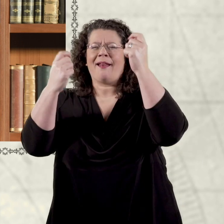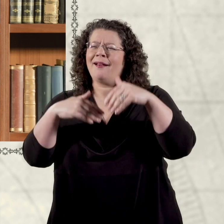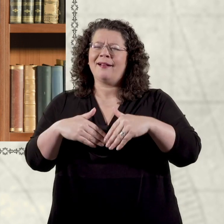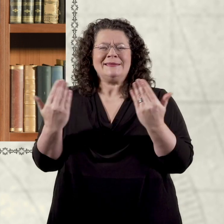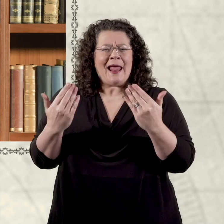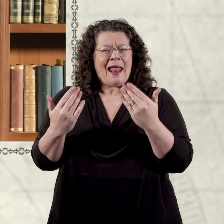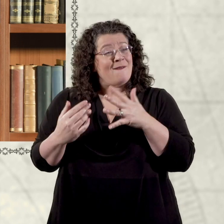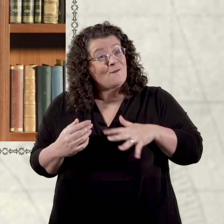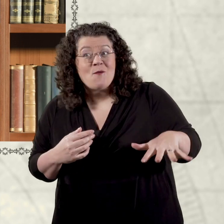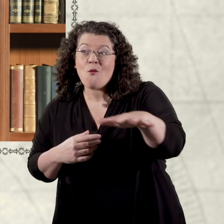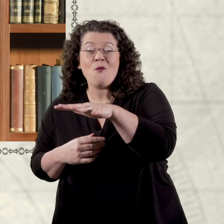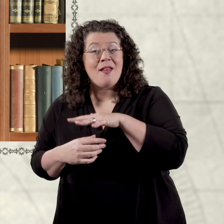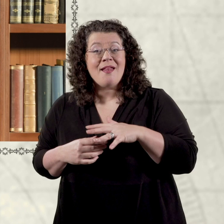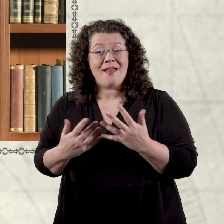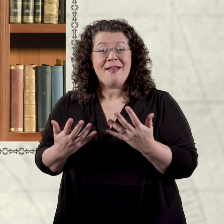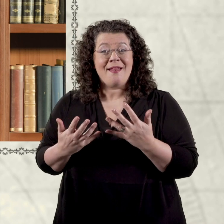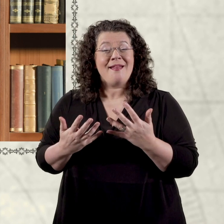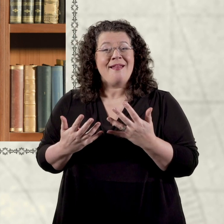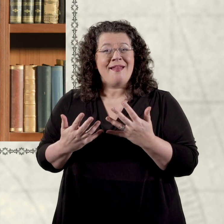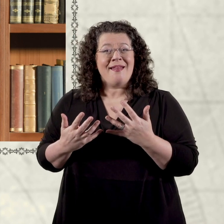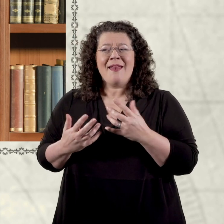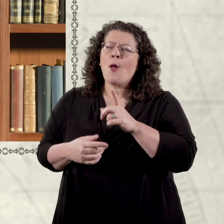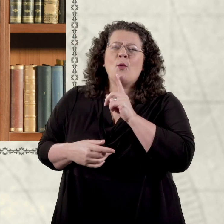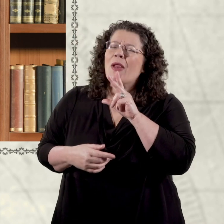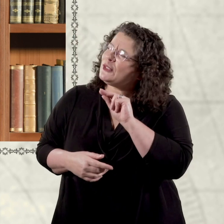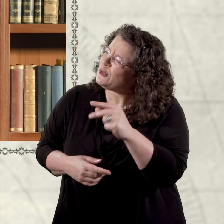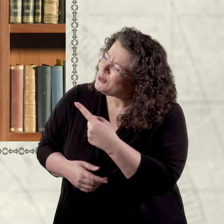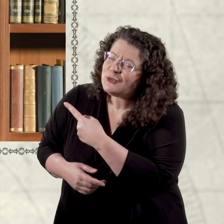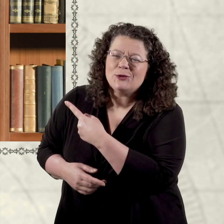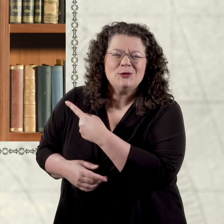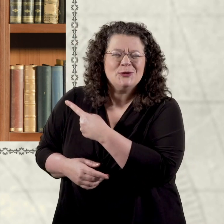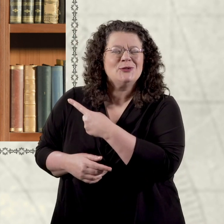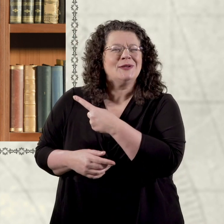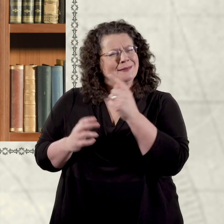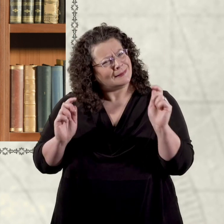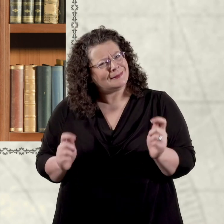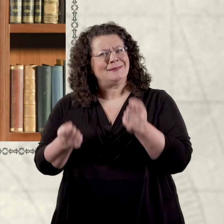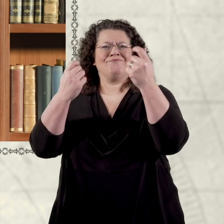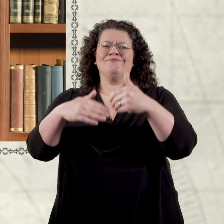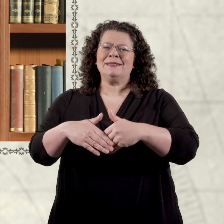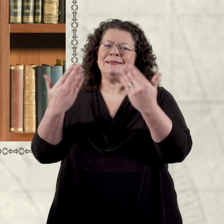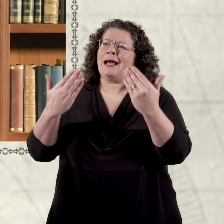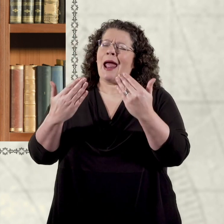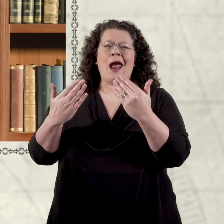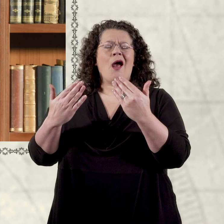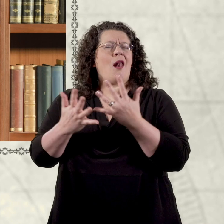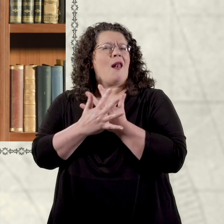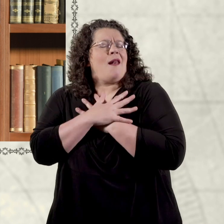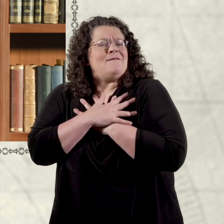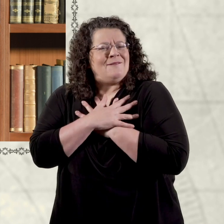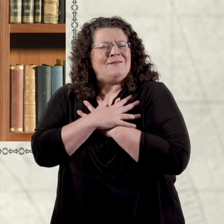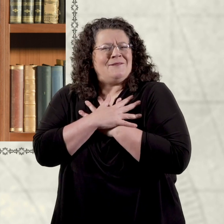bawb. Dydd Gŵyl Santes Dwynwen. Nid diwrnod cariadon, diwrnod